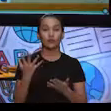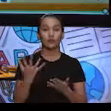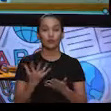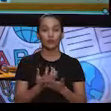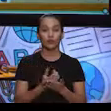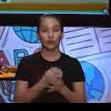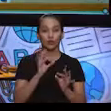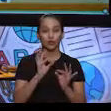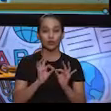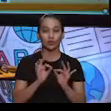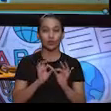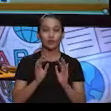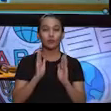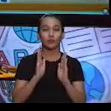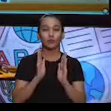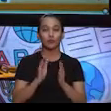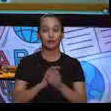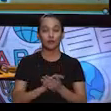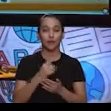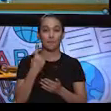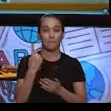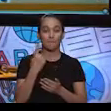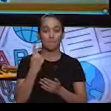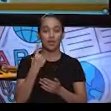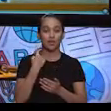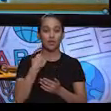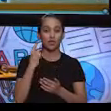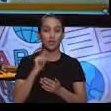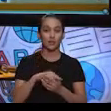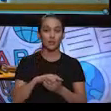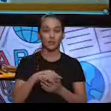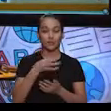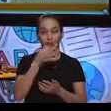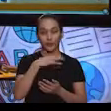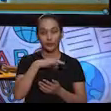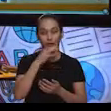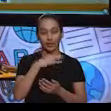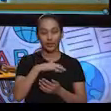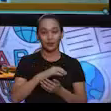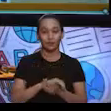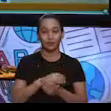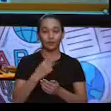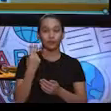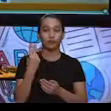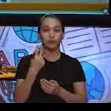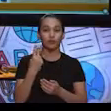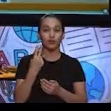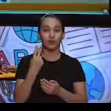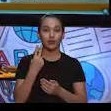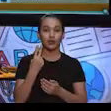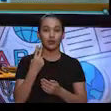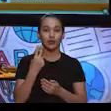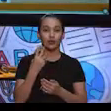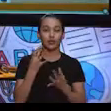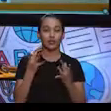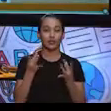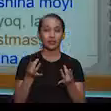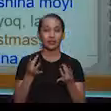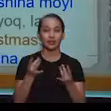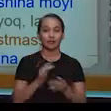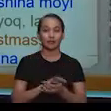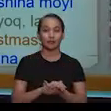Demak, topganlaringizni tekshirib olamiz. Birinchi raqamda dori-darmon, ikkinchi raqamda